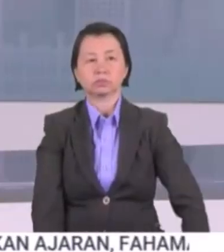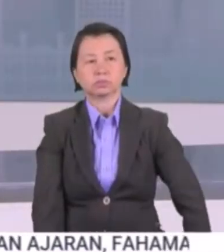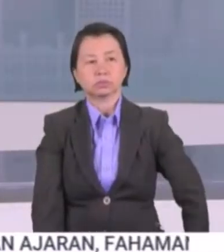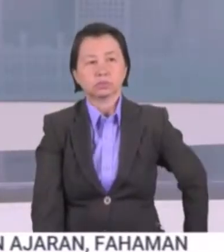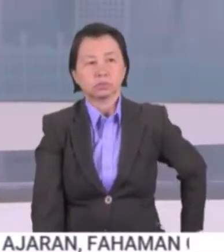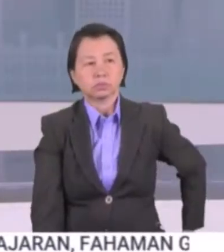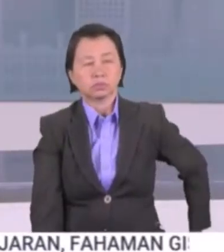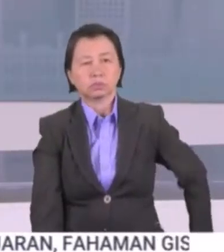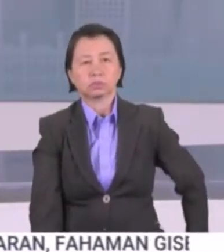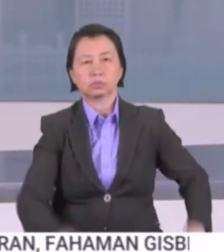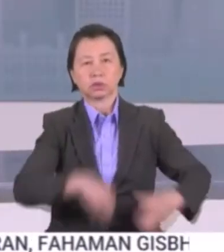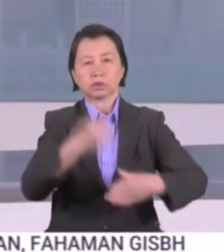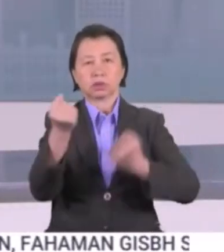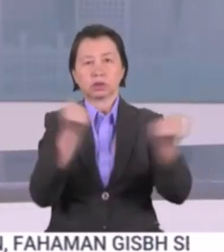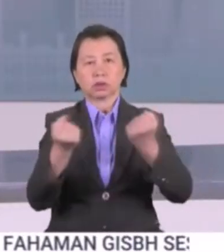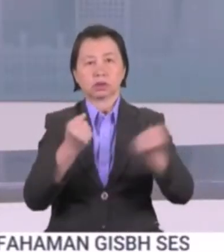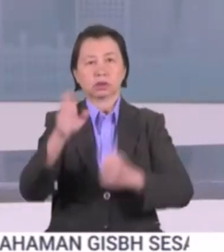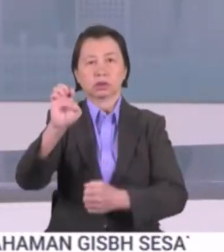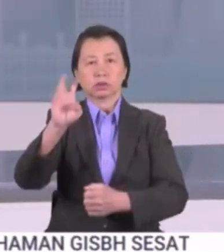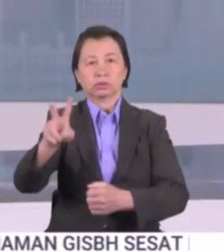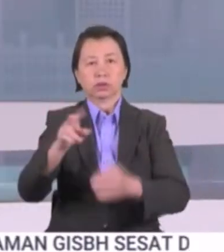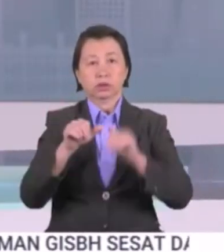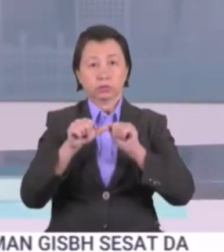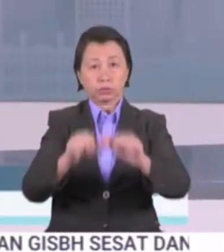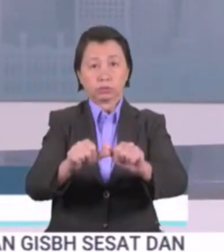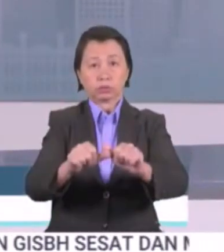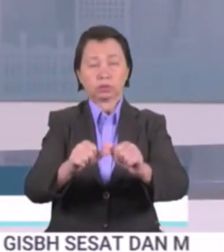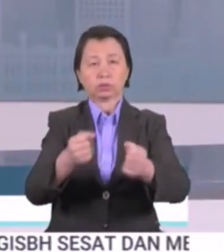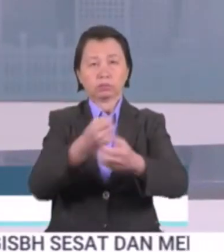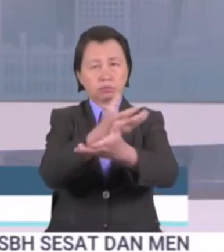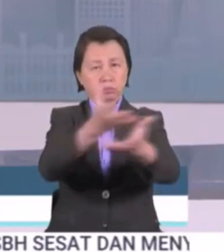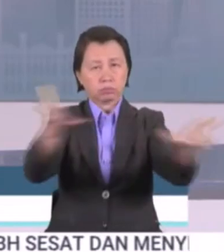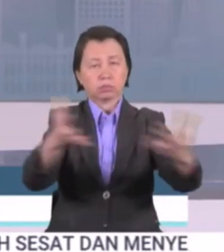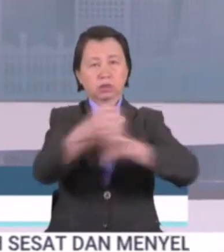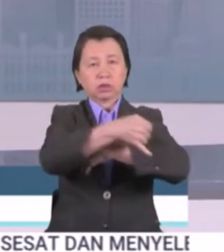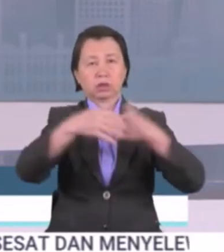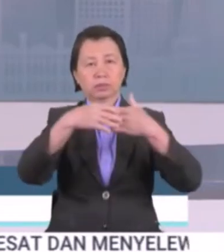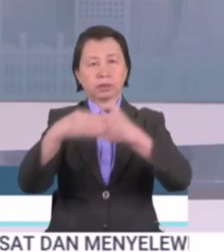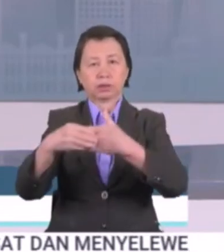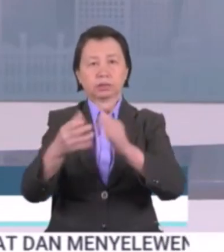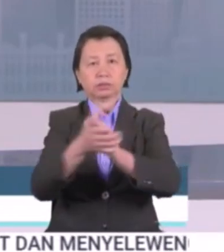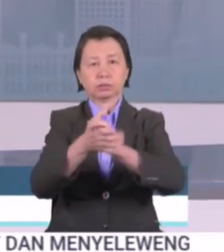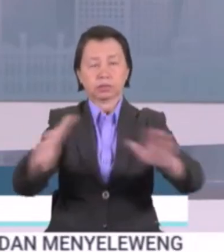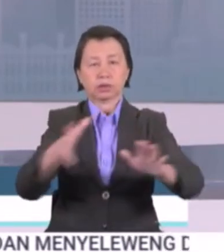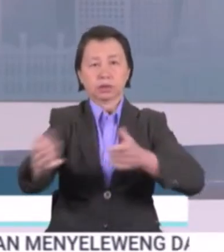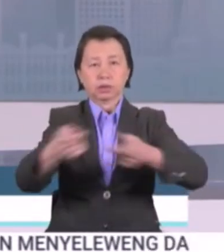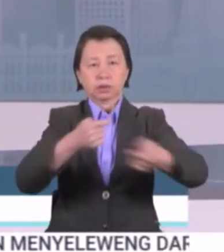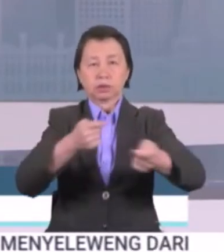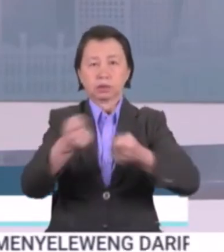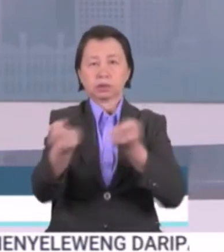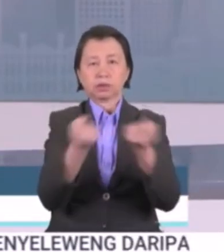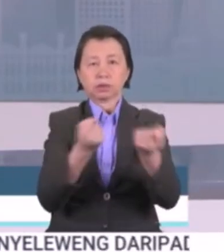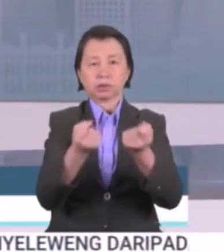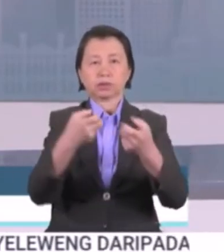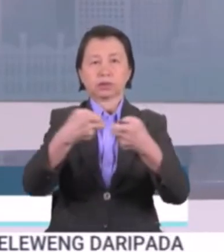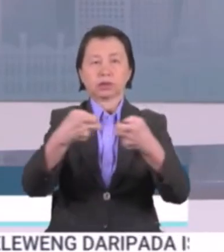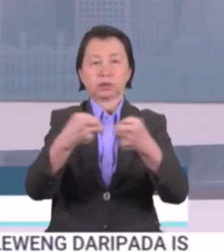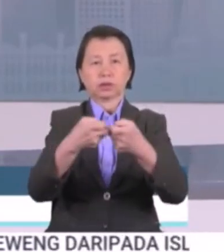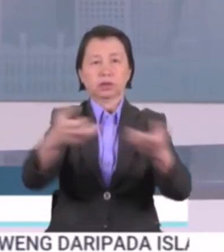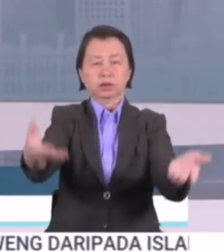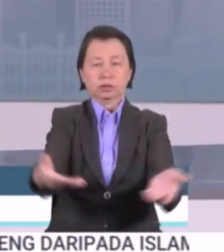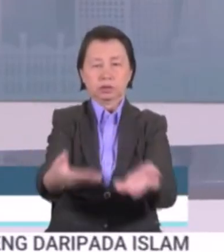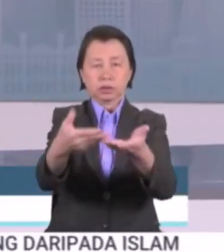Kerjasama dengan pengeluar kenderaan elektrik EV diteruskan bagi menyebar luas garis panduan keselamatan dan pengendalian kenderaan